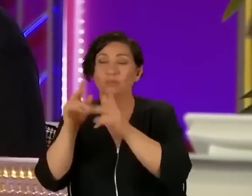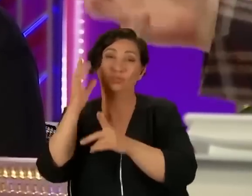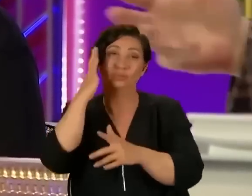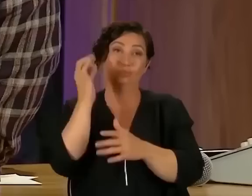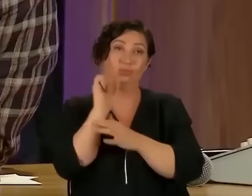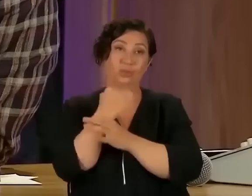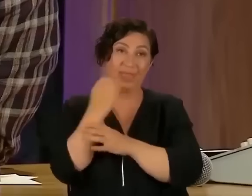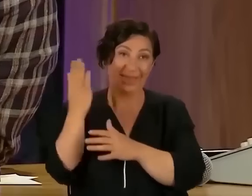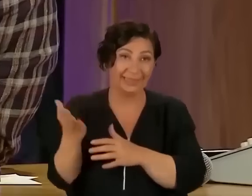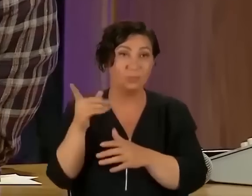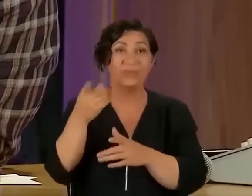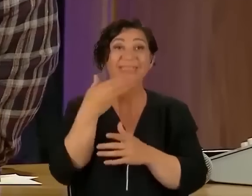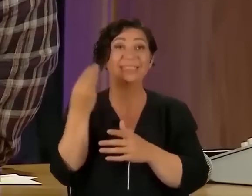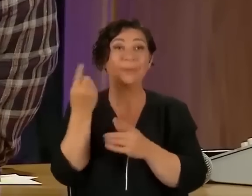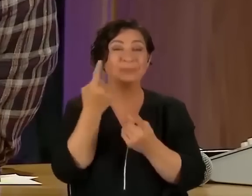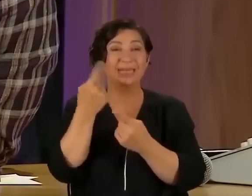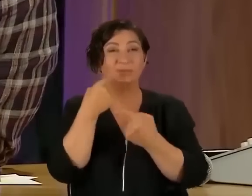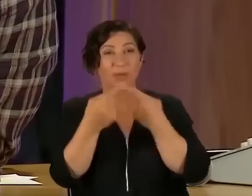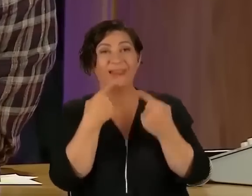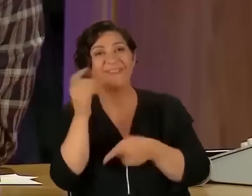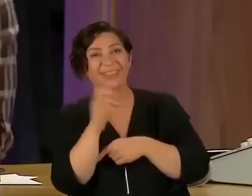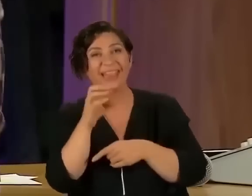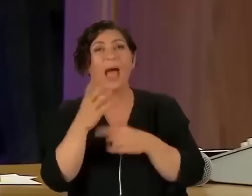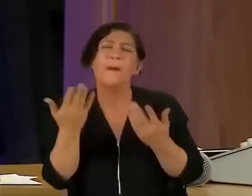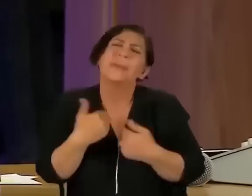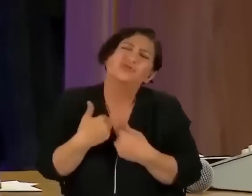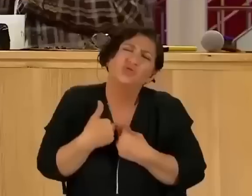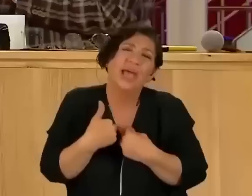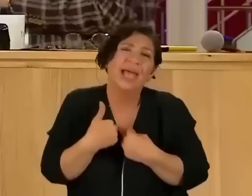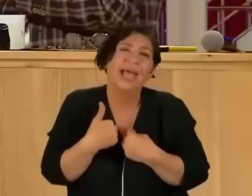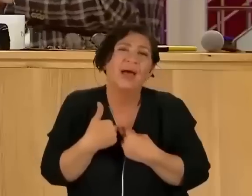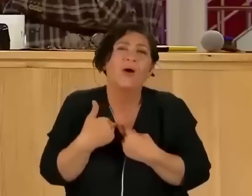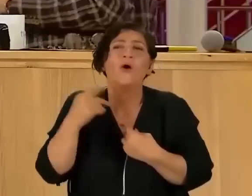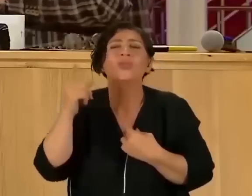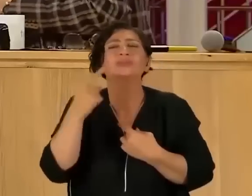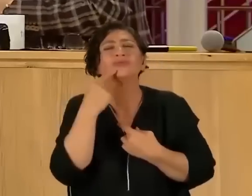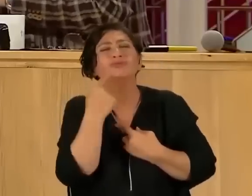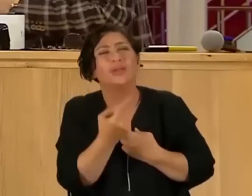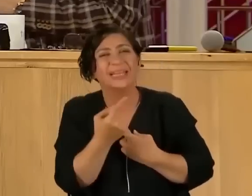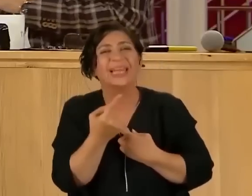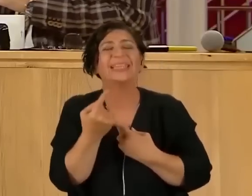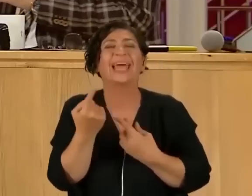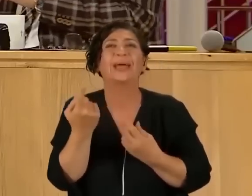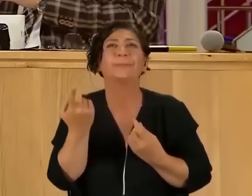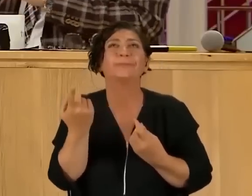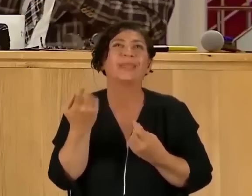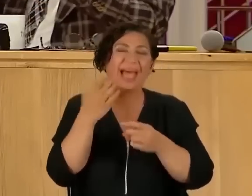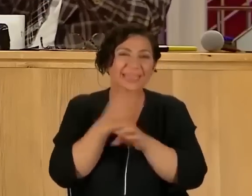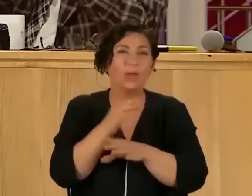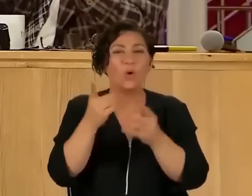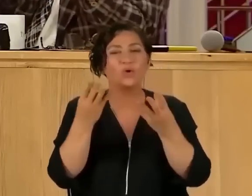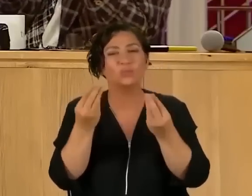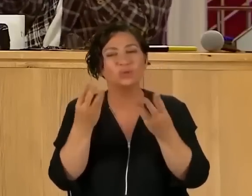ustaların. Evet. Hani işte bu gençlere bir şeyler söyleyen, laf edenler ama bence onların söyledikleri de aslında